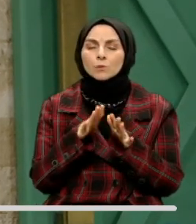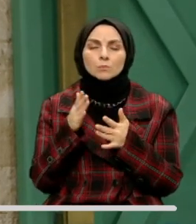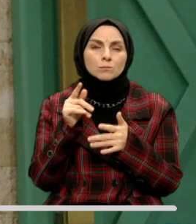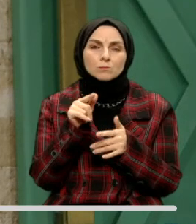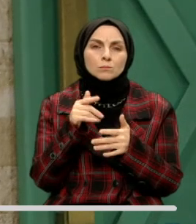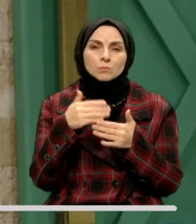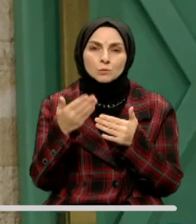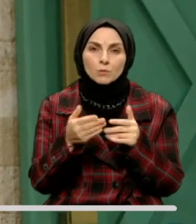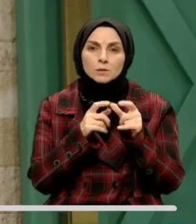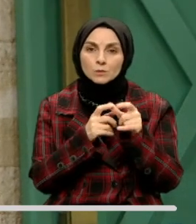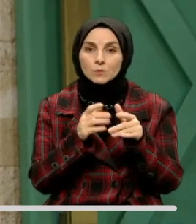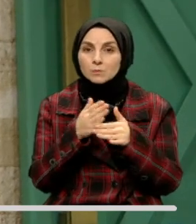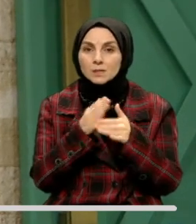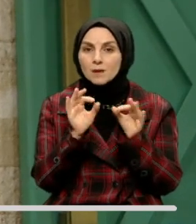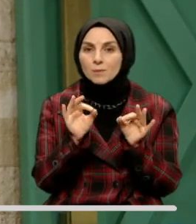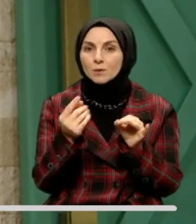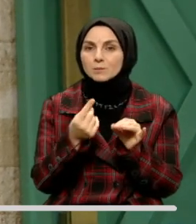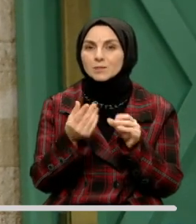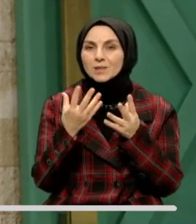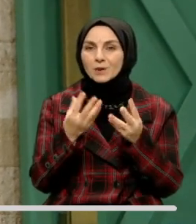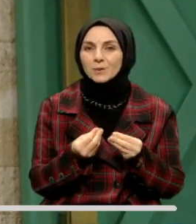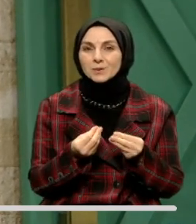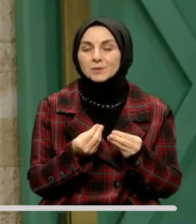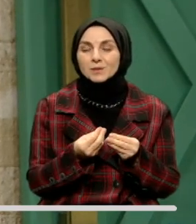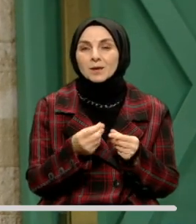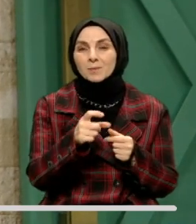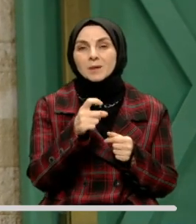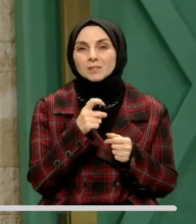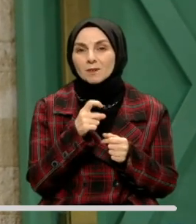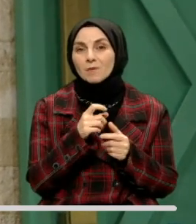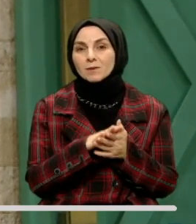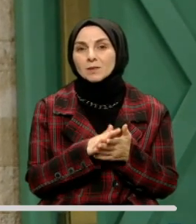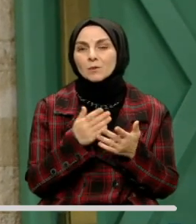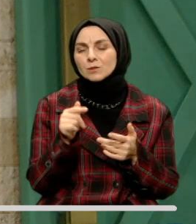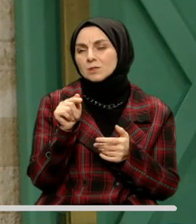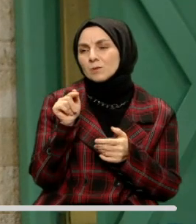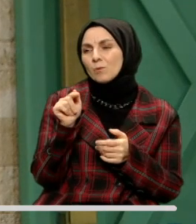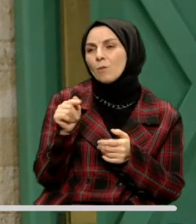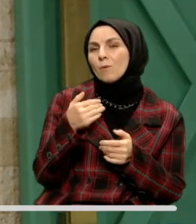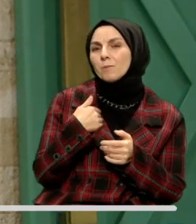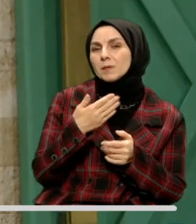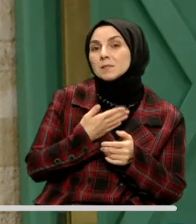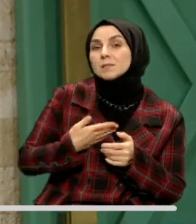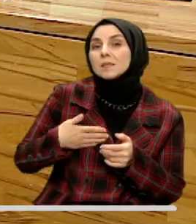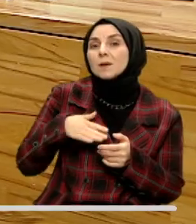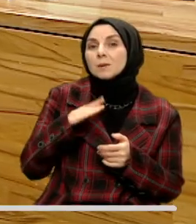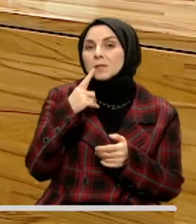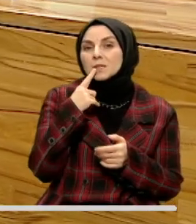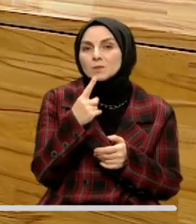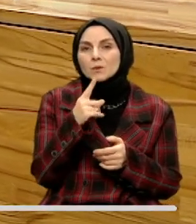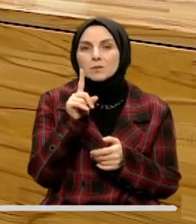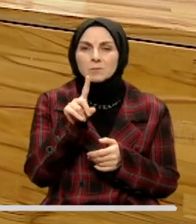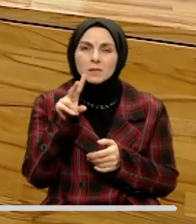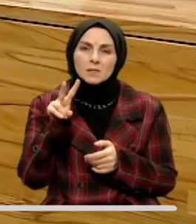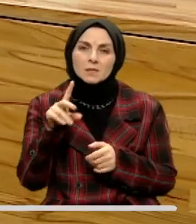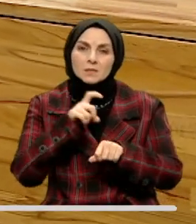böyle bir şey oldu? İşte çocuğun ismini vermeyeyim. İşte bu beni sevmediğini söyledi. Ve birkaç saat önce olan